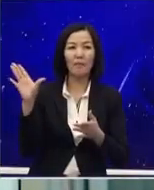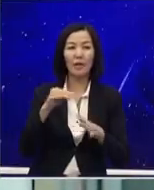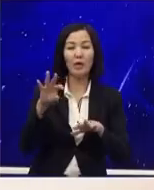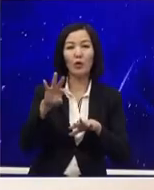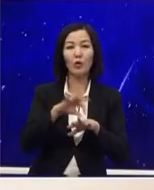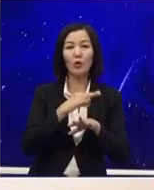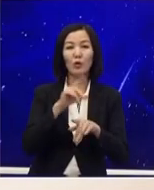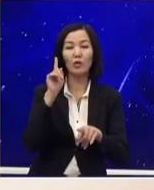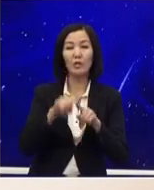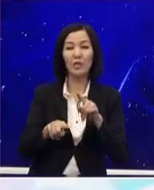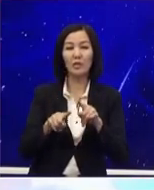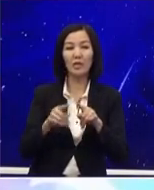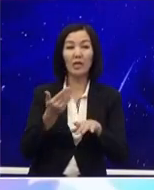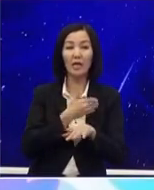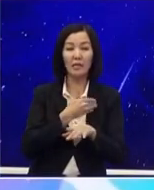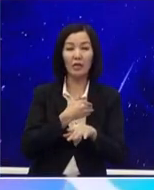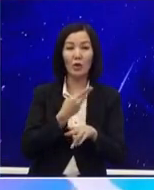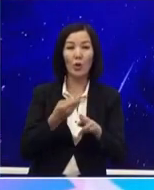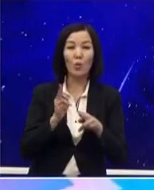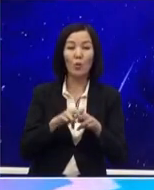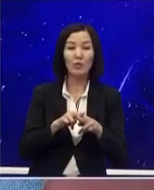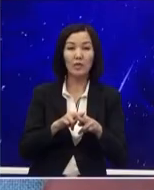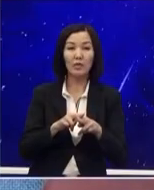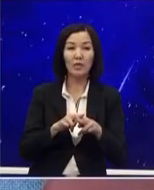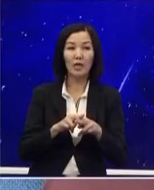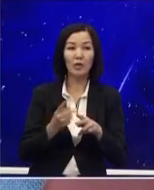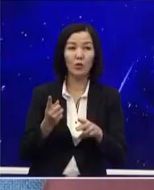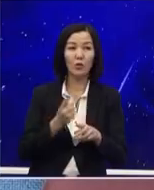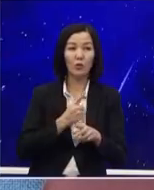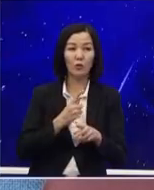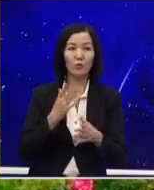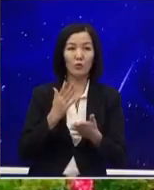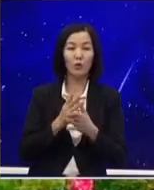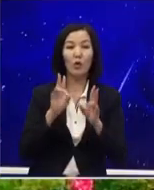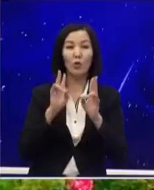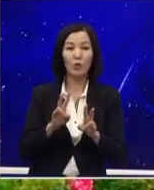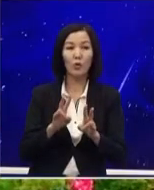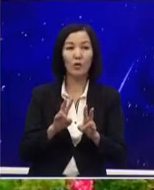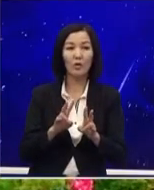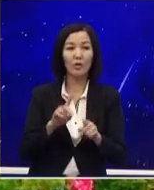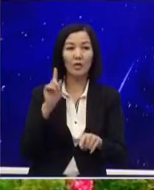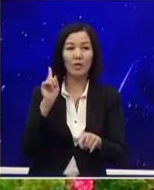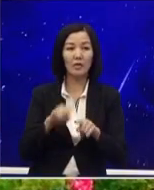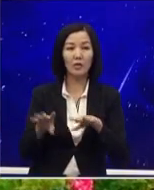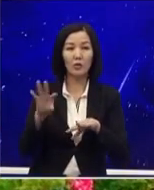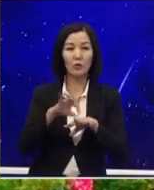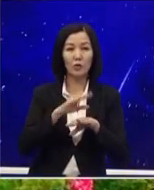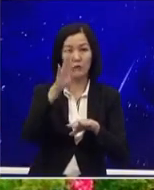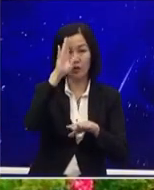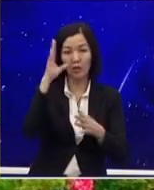шығуын тезірек күтеді. Өзі де осы күнді тағатсыздана тосып жүр, бірақ... Тез арада күйеуге шығатын жігіт табу